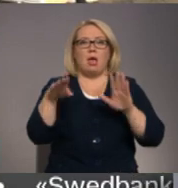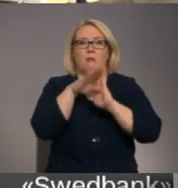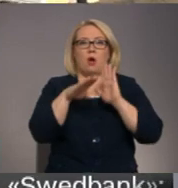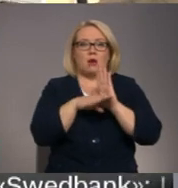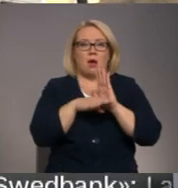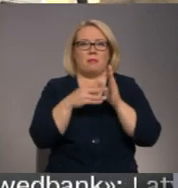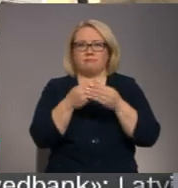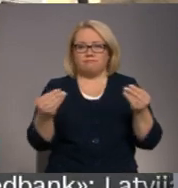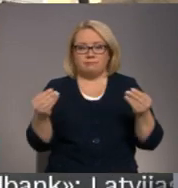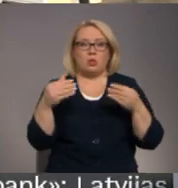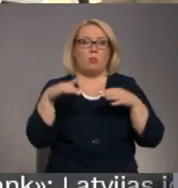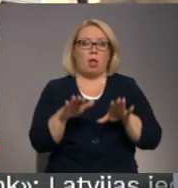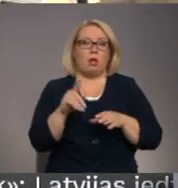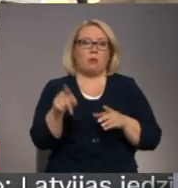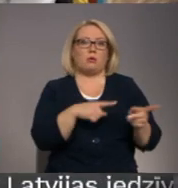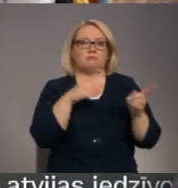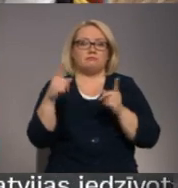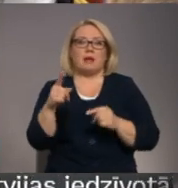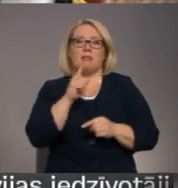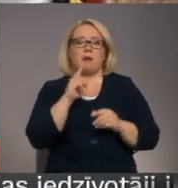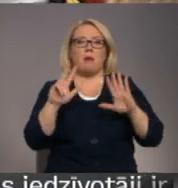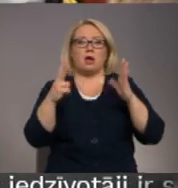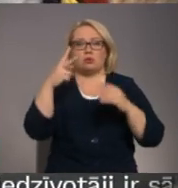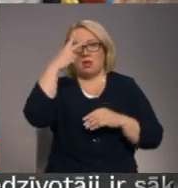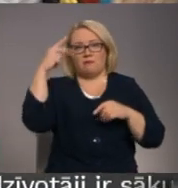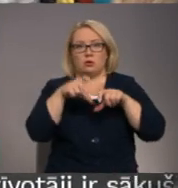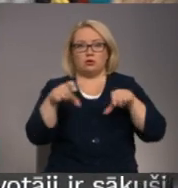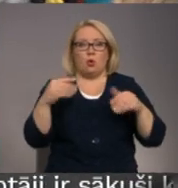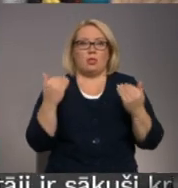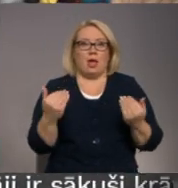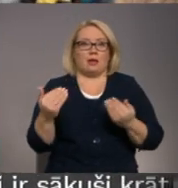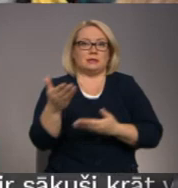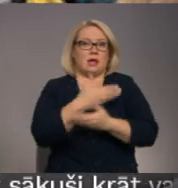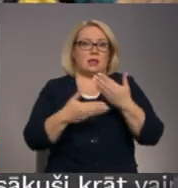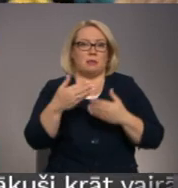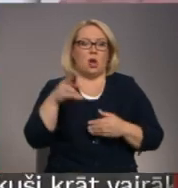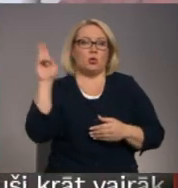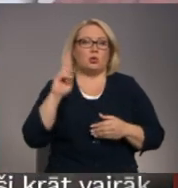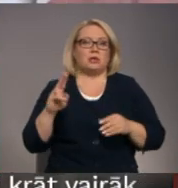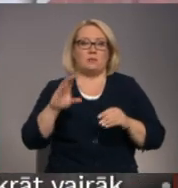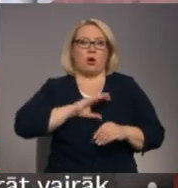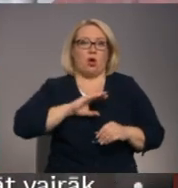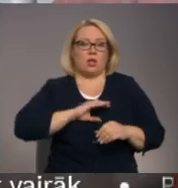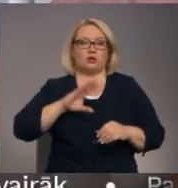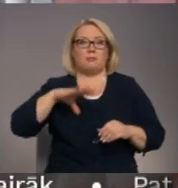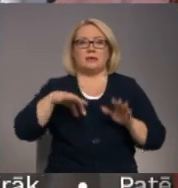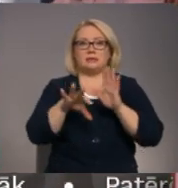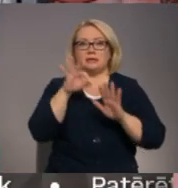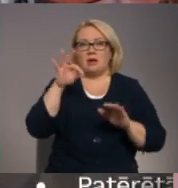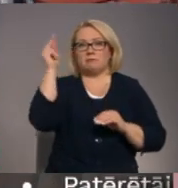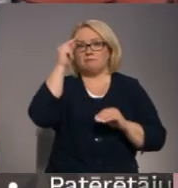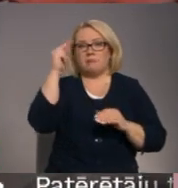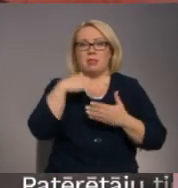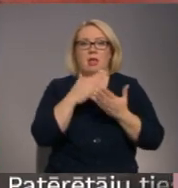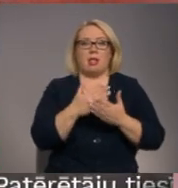nenāktu slēgt, tika nolemts to pārcelt uz Liepājas 8. Vidusskolu, kur pašreiz sadarbībā ar Liepājas jūrniecības koledžu to pēc izvēles apgūs